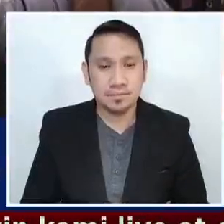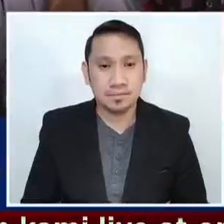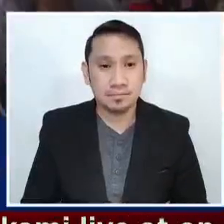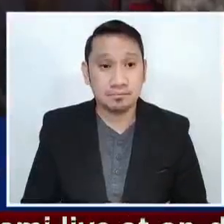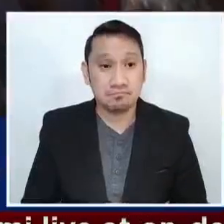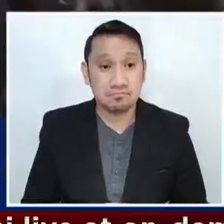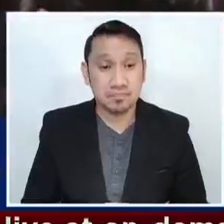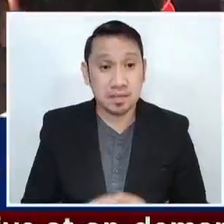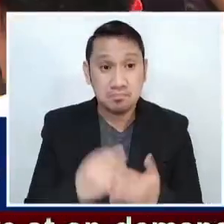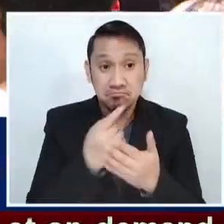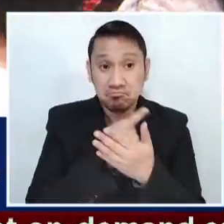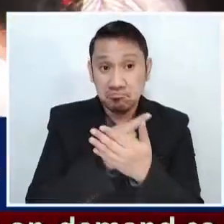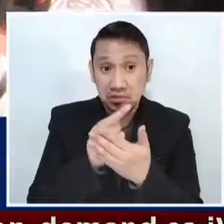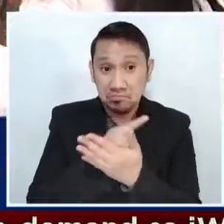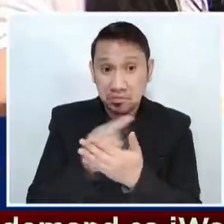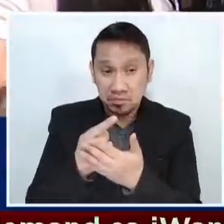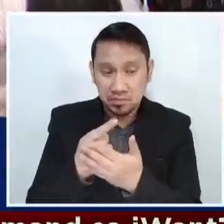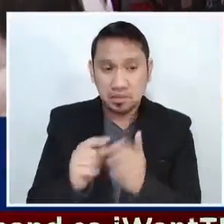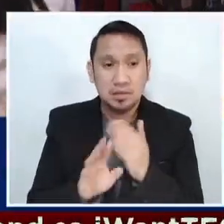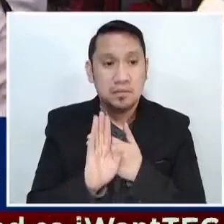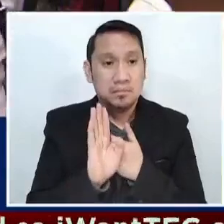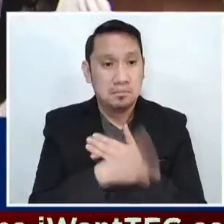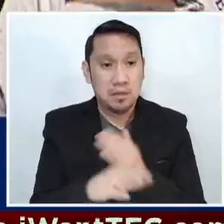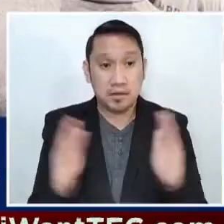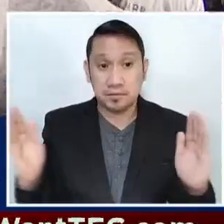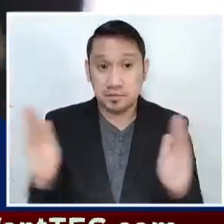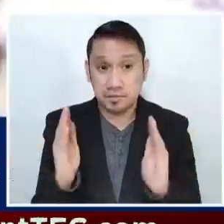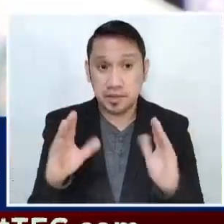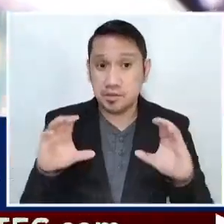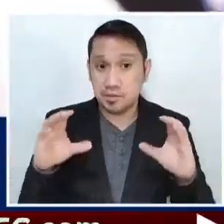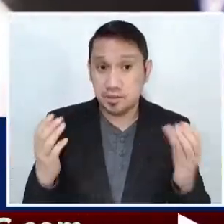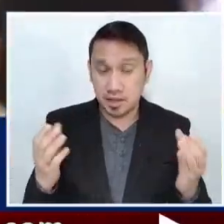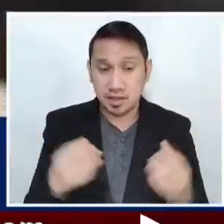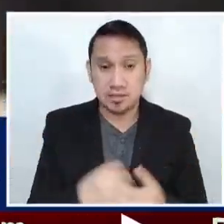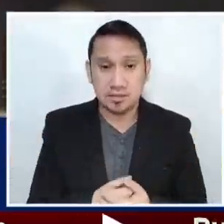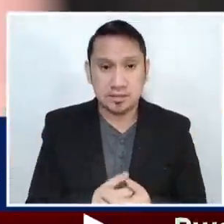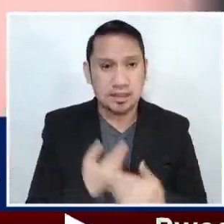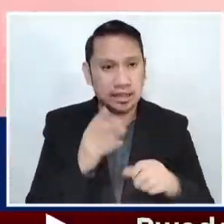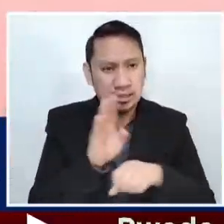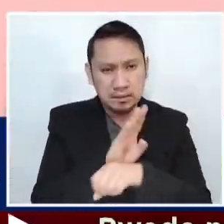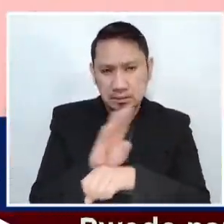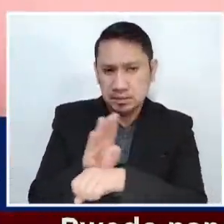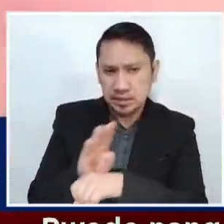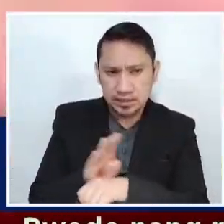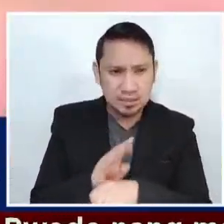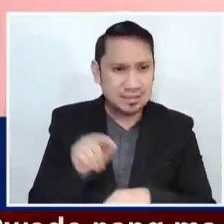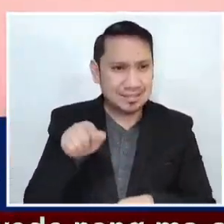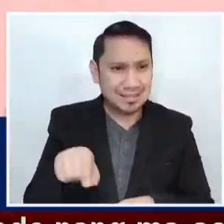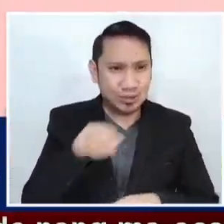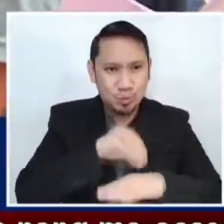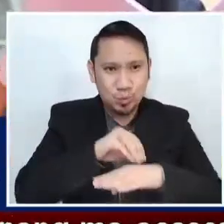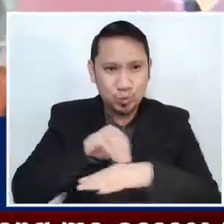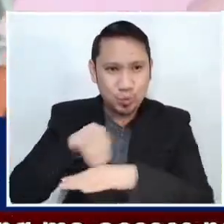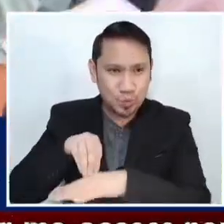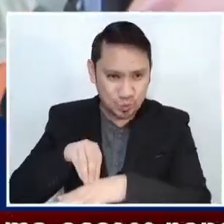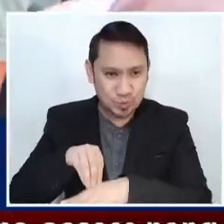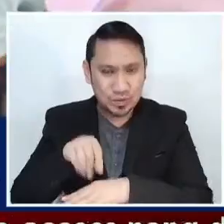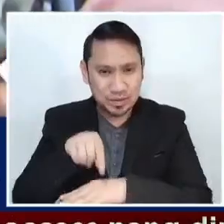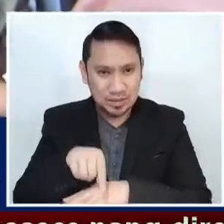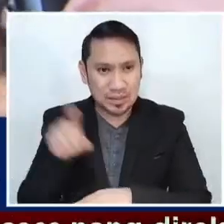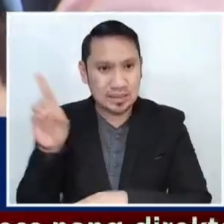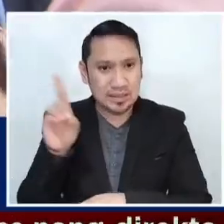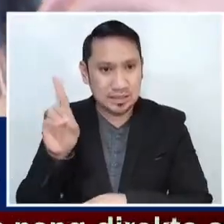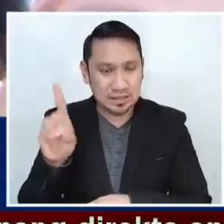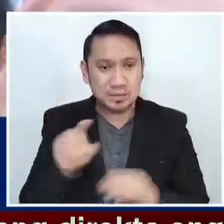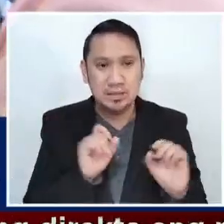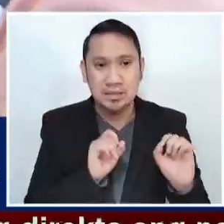Ilang linggo pa bago ang pagbabalik ng face-to-face classes, abala na ang mga stall na ito sa Divisoria, Maynila na nagbebenta